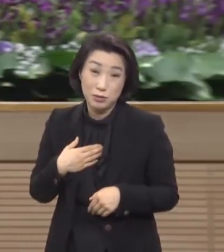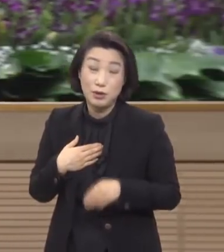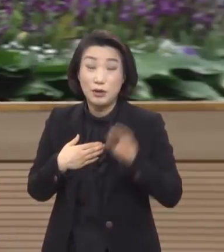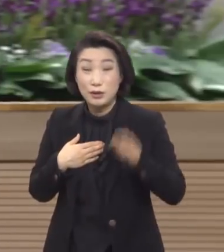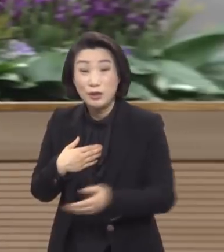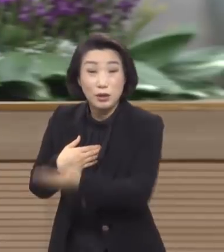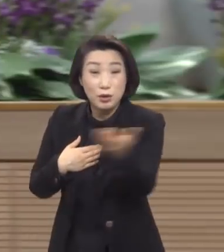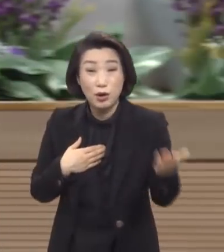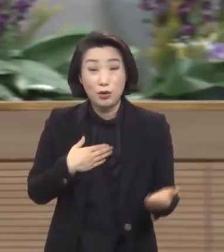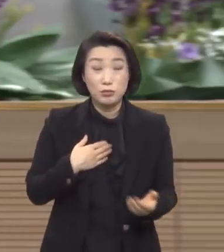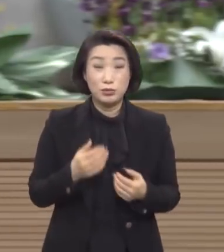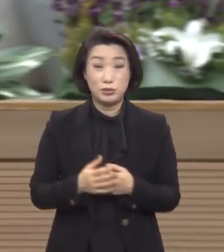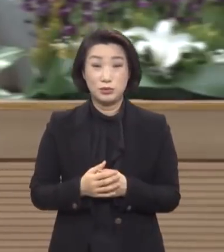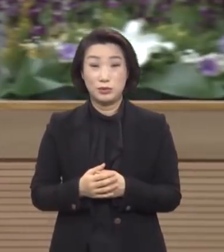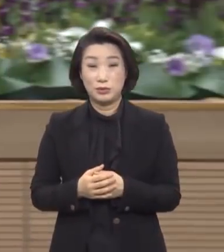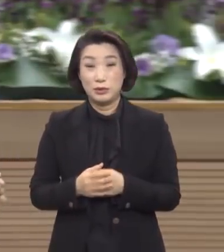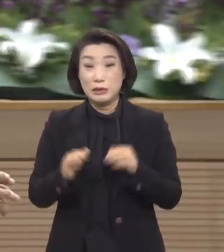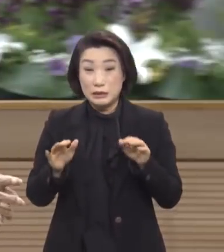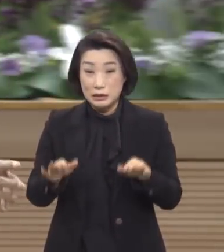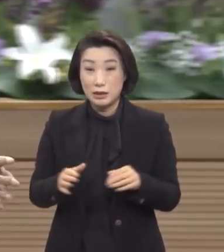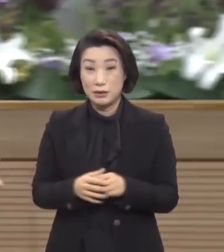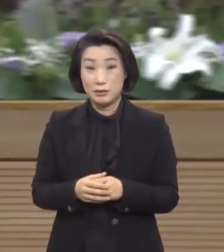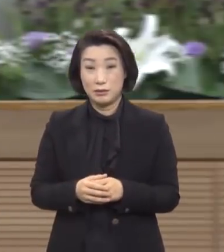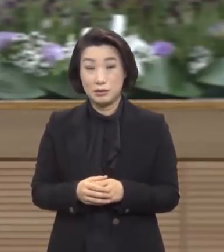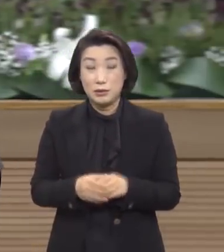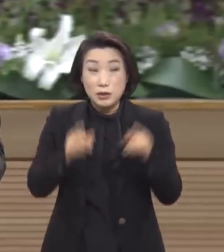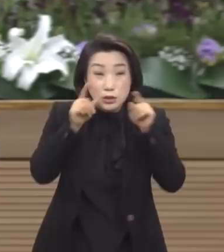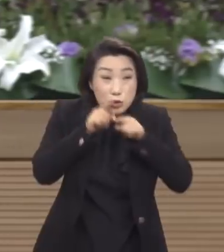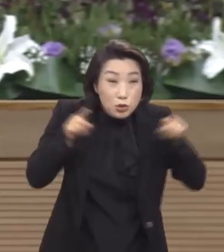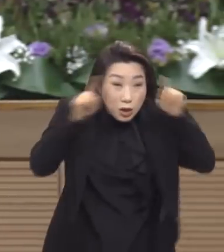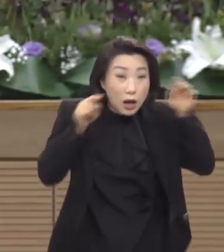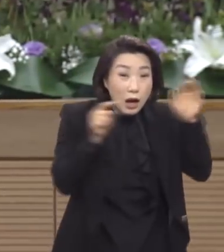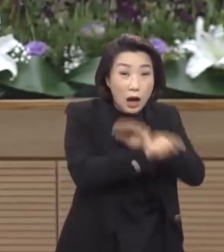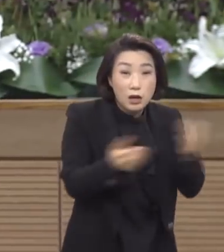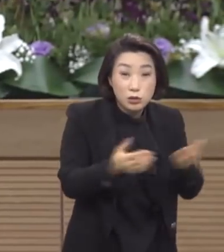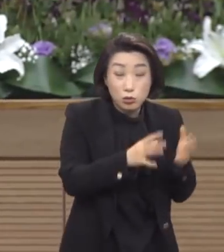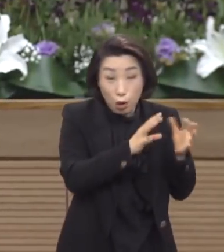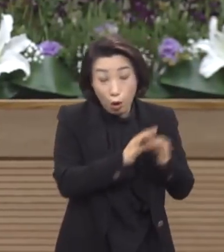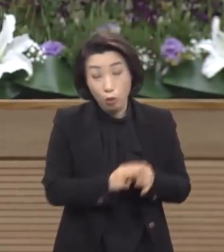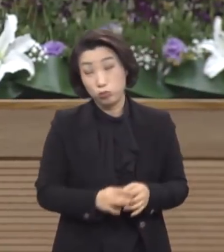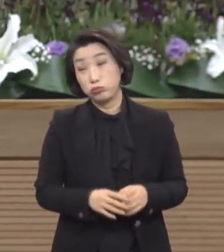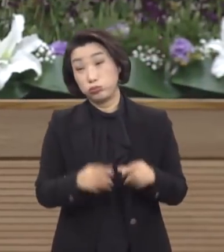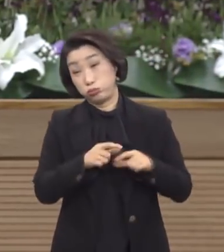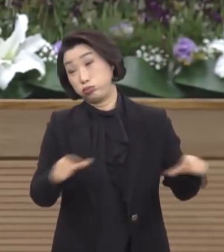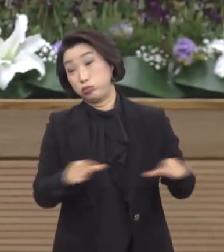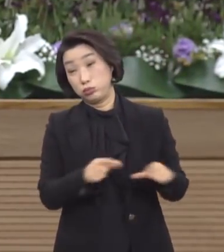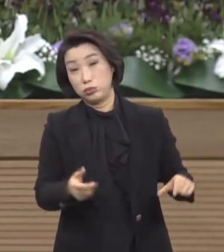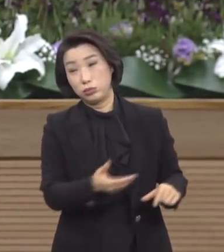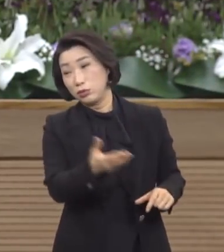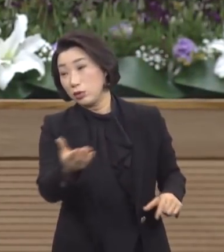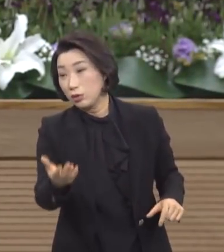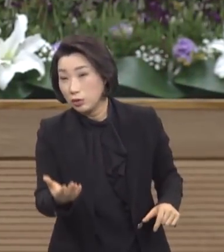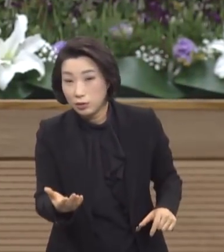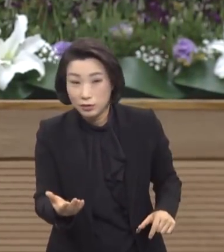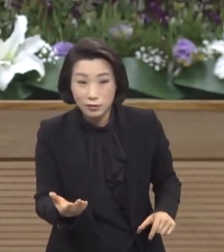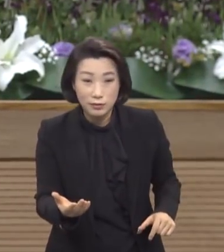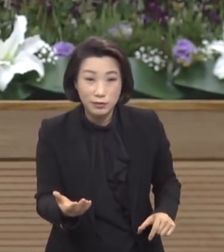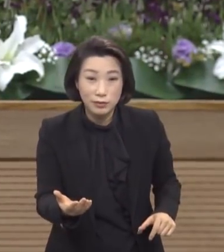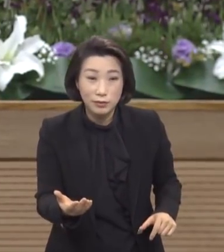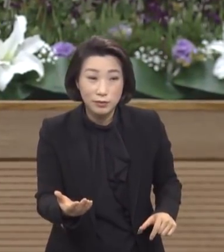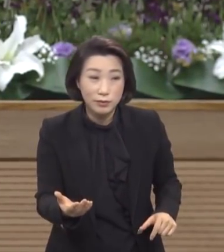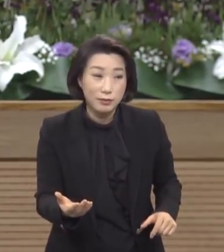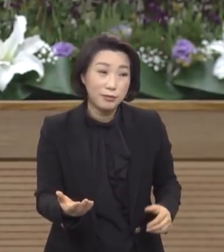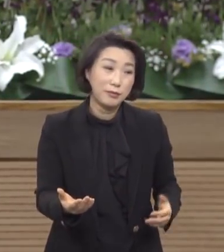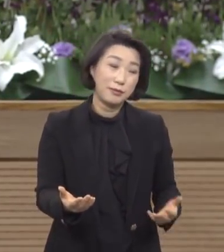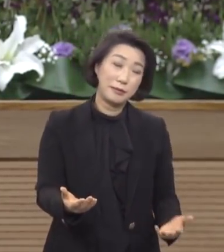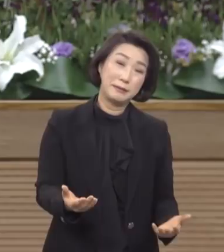그런데 왜 우리는 지옥 갈 짓을 서슴지 않고 하고 있느냐 그 말이오. 서슴지